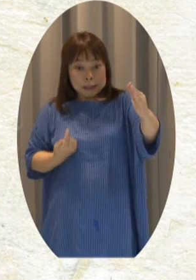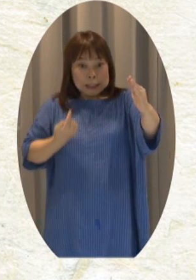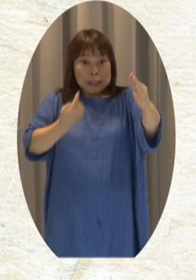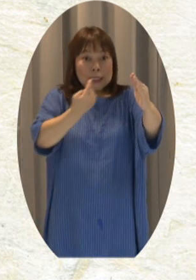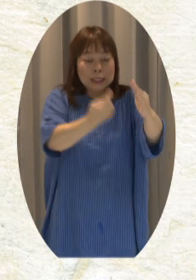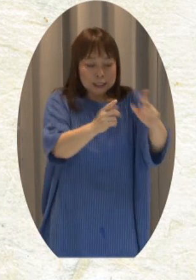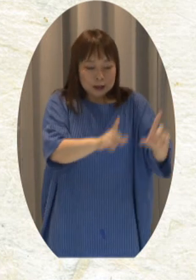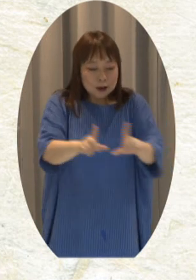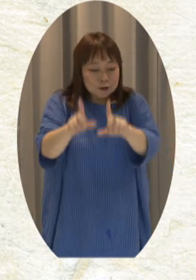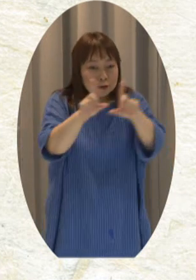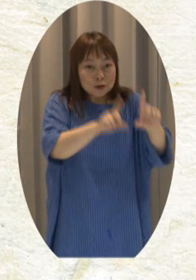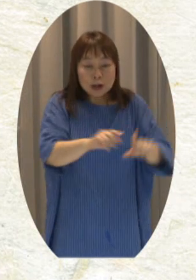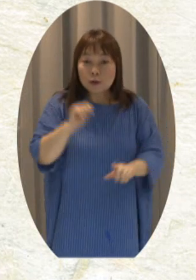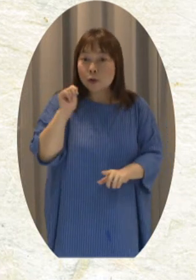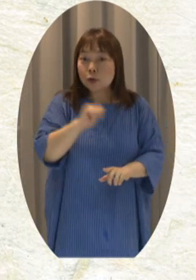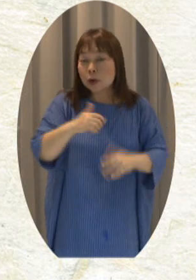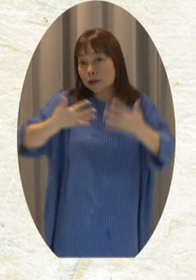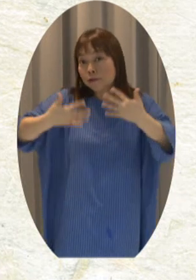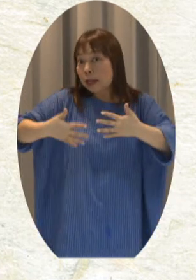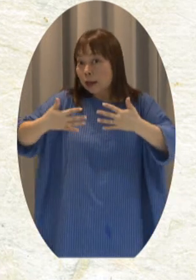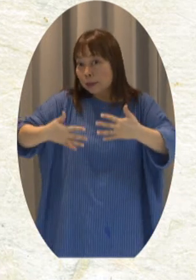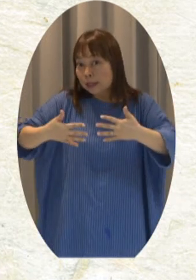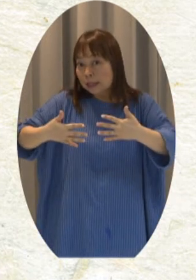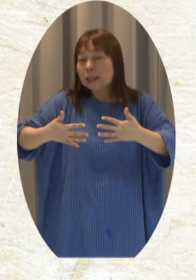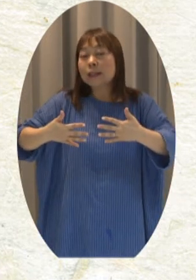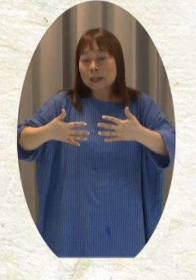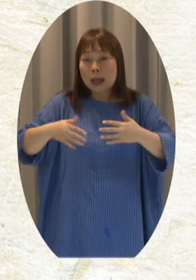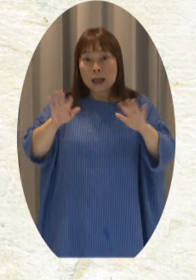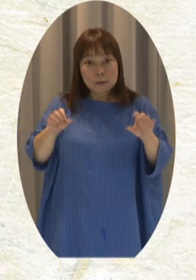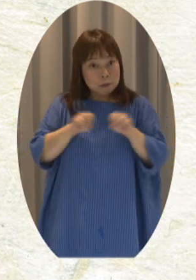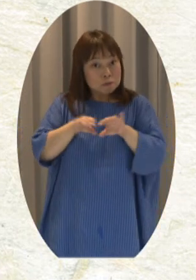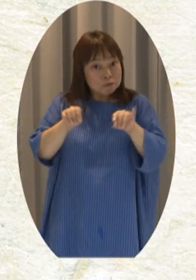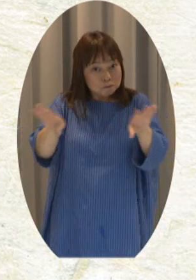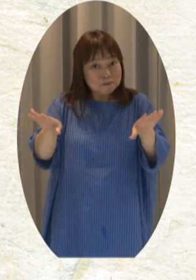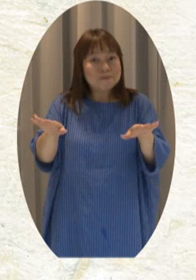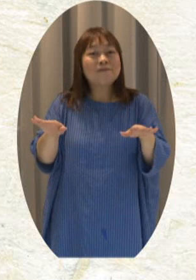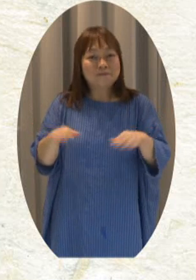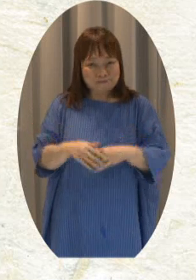その暮らしぶりを伝えるテレビ番組が人気です。